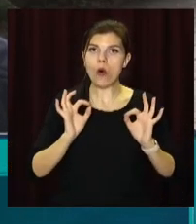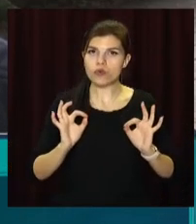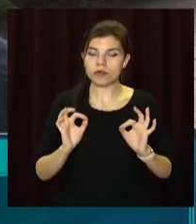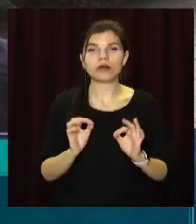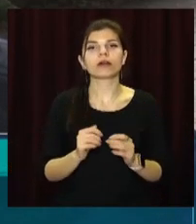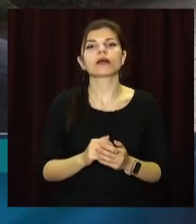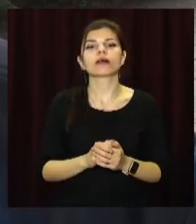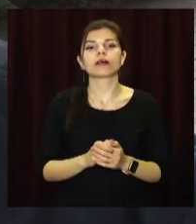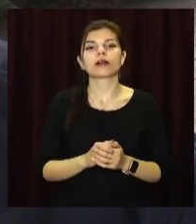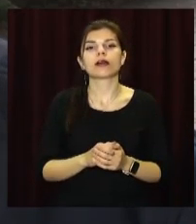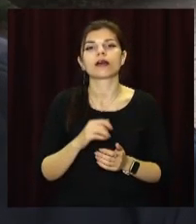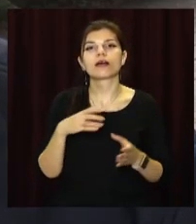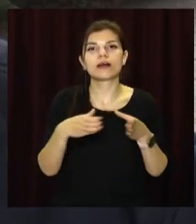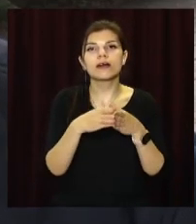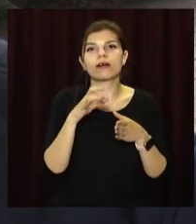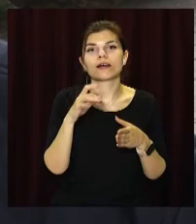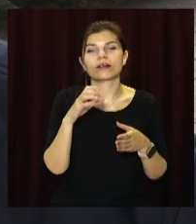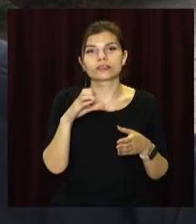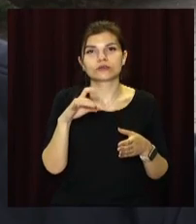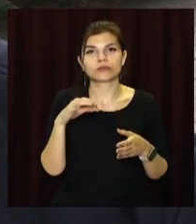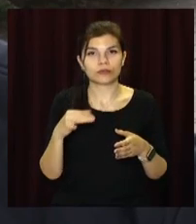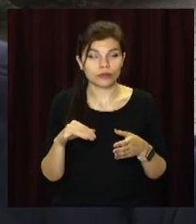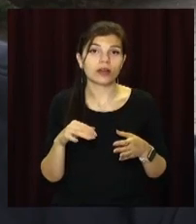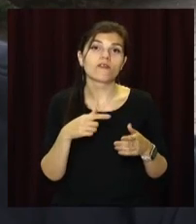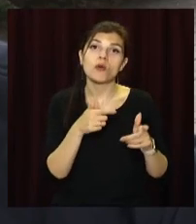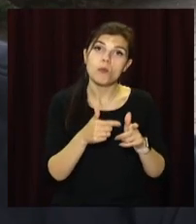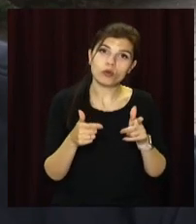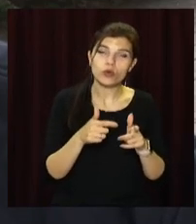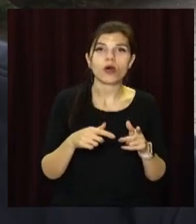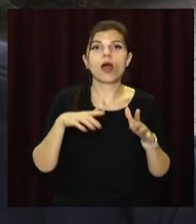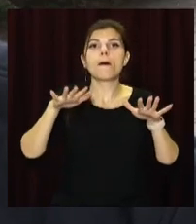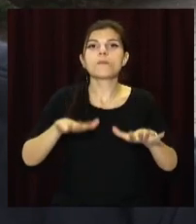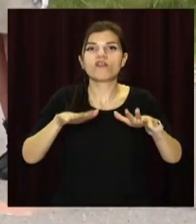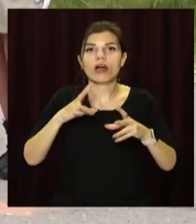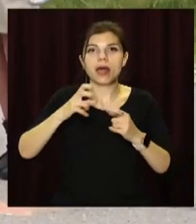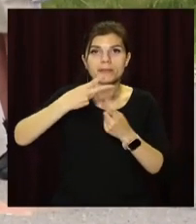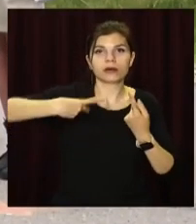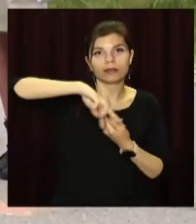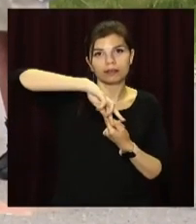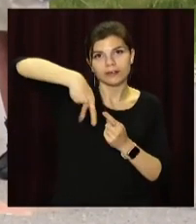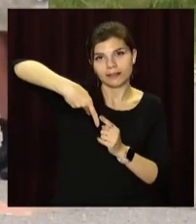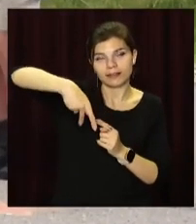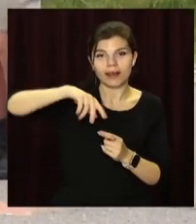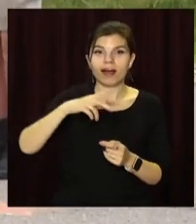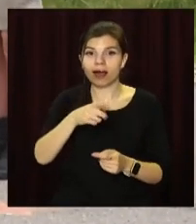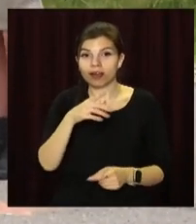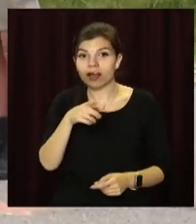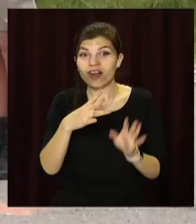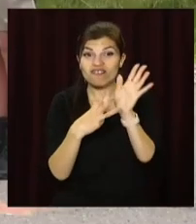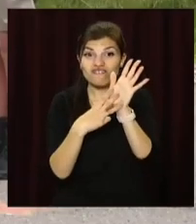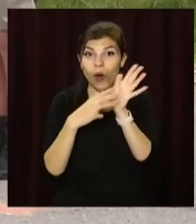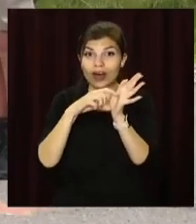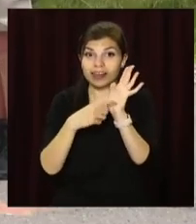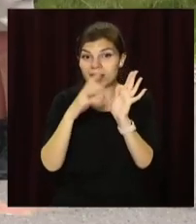вигляд рою, строєва підготовка їхня, повороти на місці. Денис Антоненко вчиться у 8